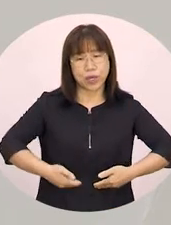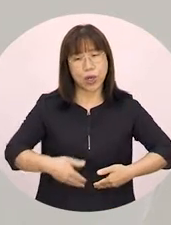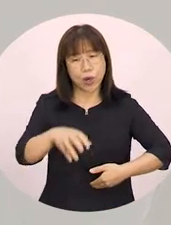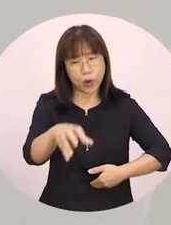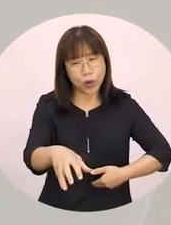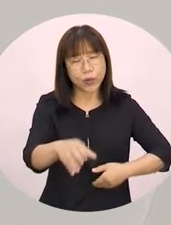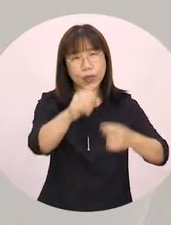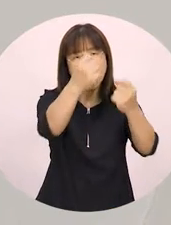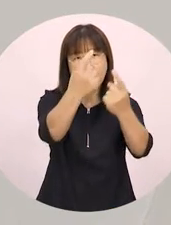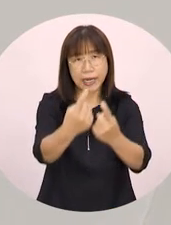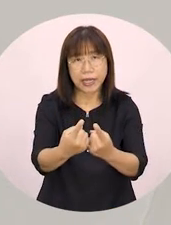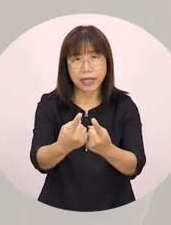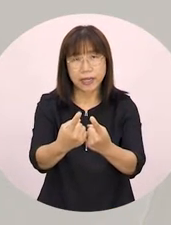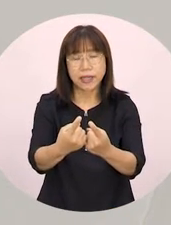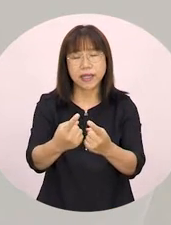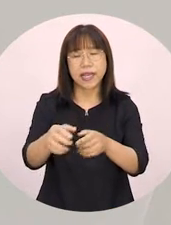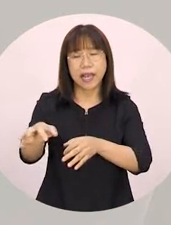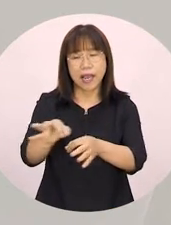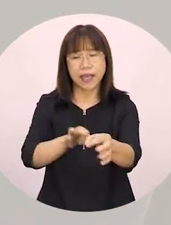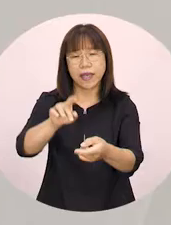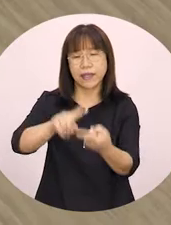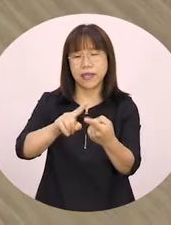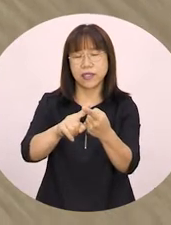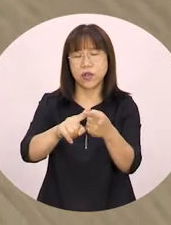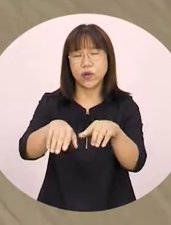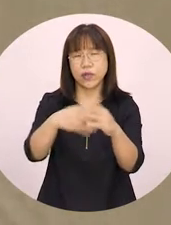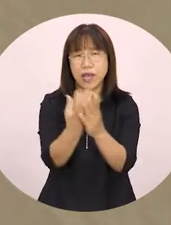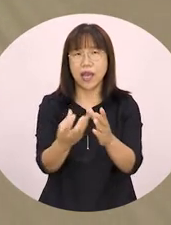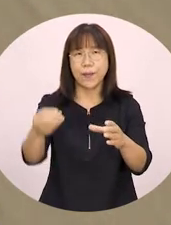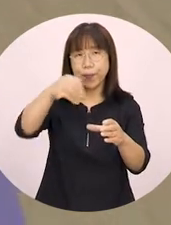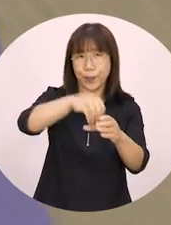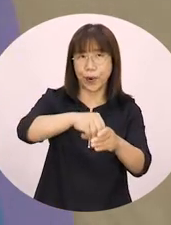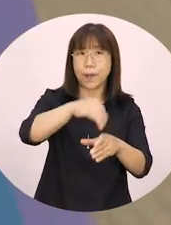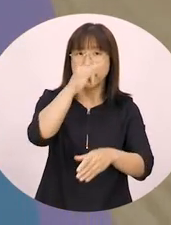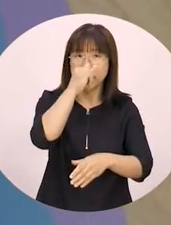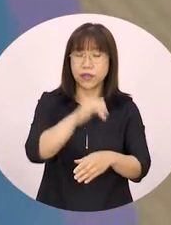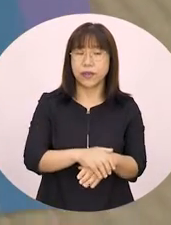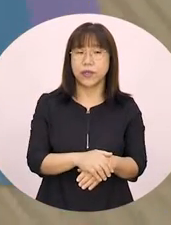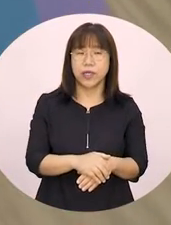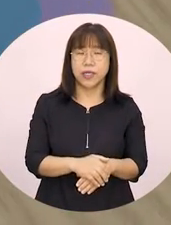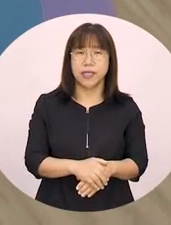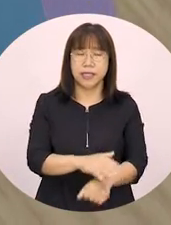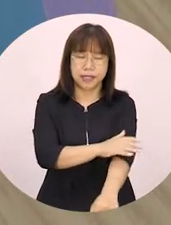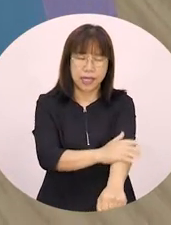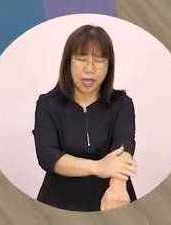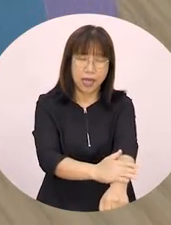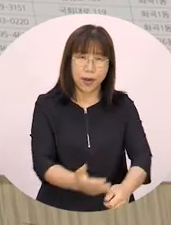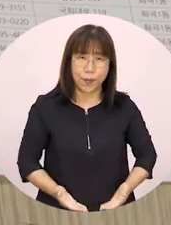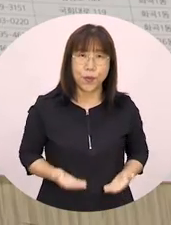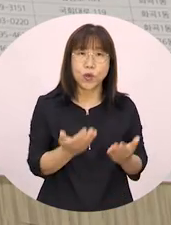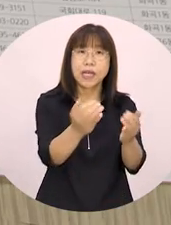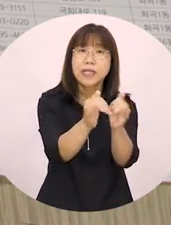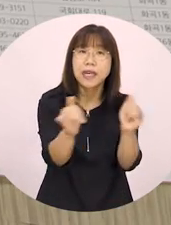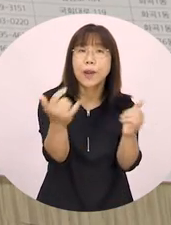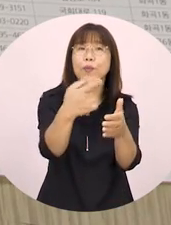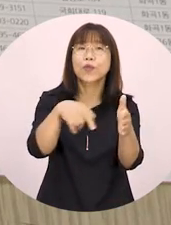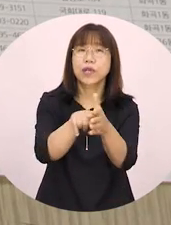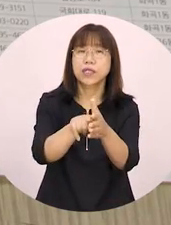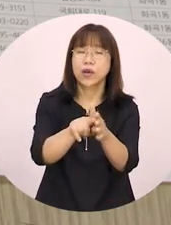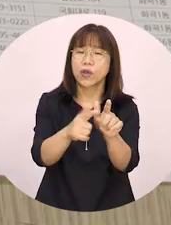할인 가맹점 등의 정보가 수록되어 있습니다 특이 할인 가맹점은 우수 자원봉사자를 대상으로